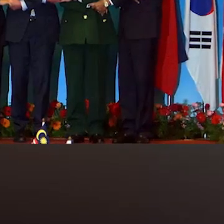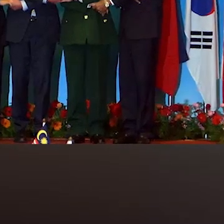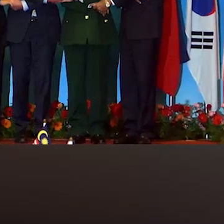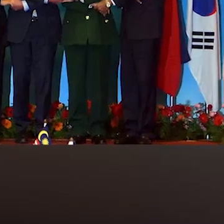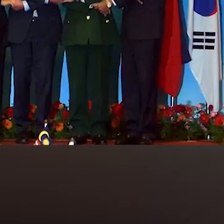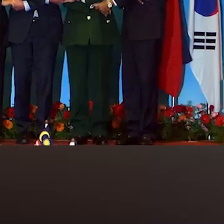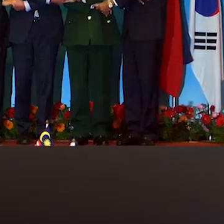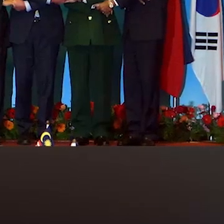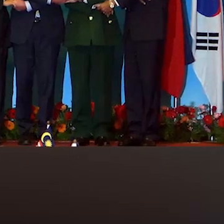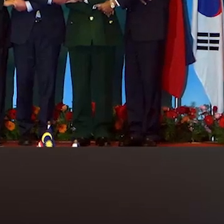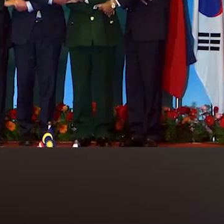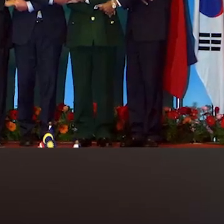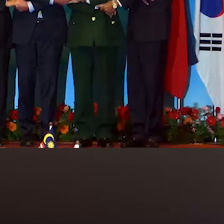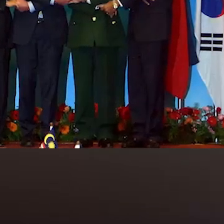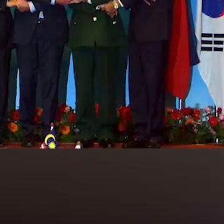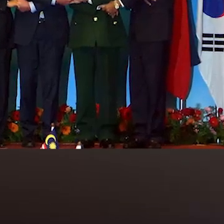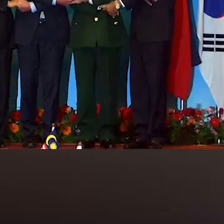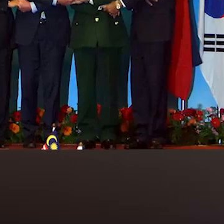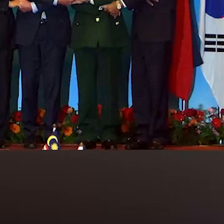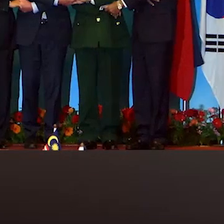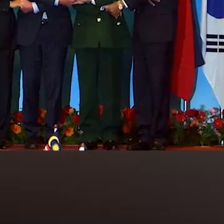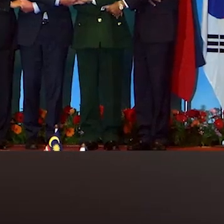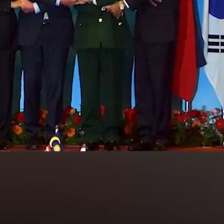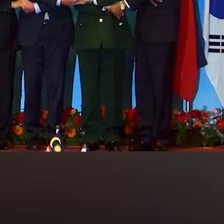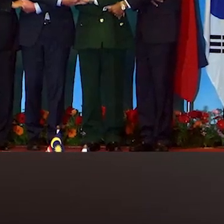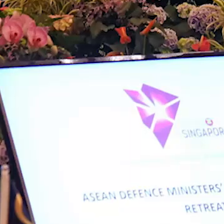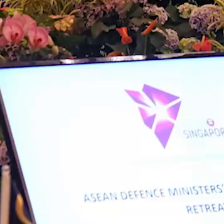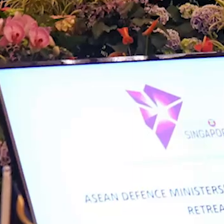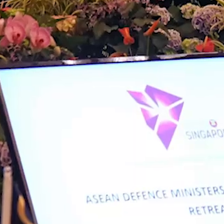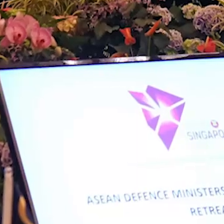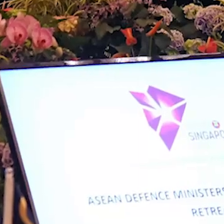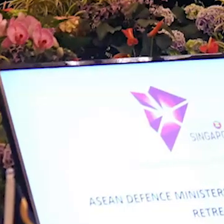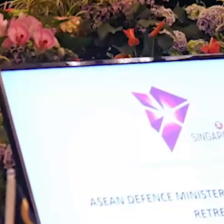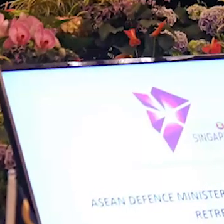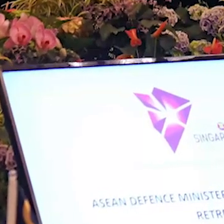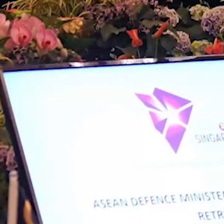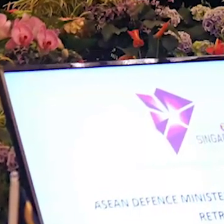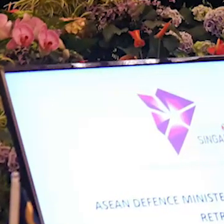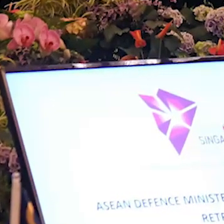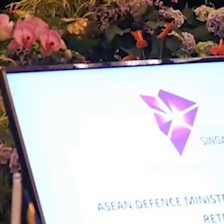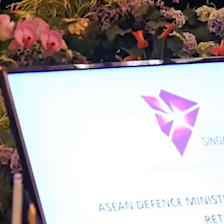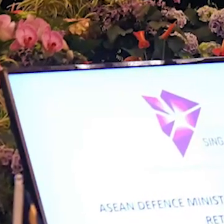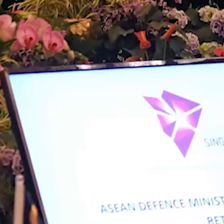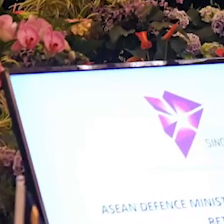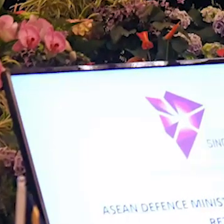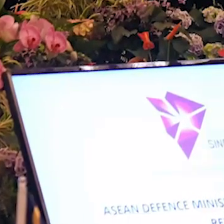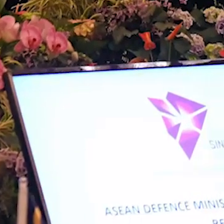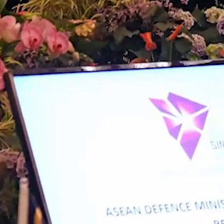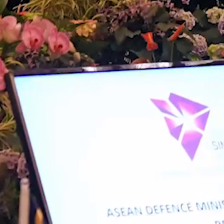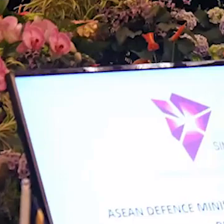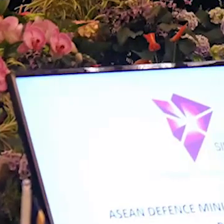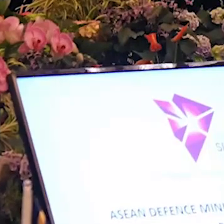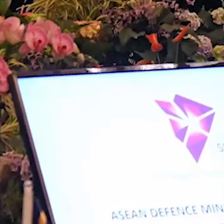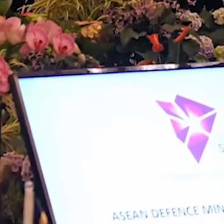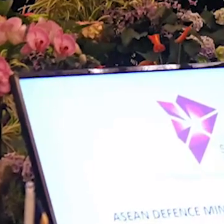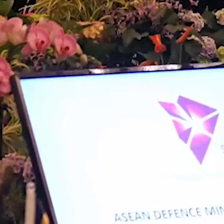Ministers Meeting Retreat, ADMM, yang akan diperkongsikan oleh Brunei Darussalam. Dan ini akan menjadi